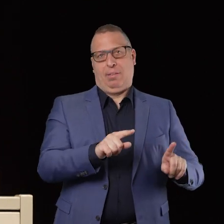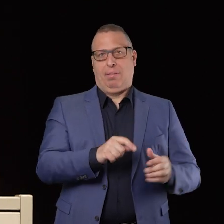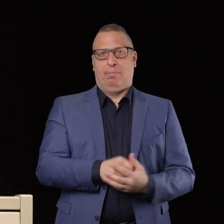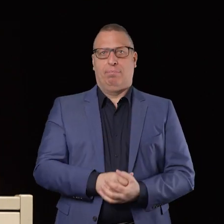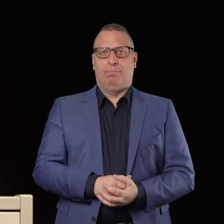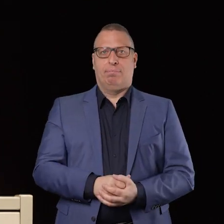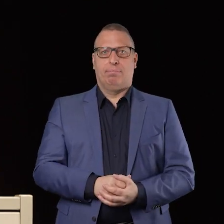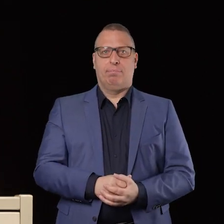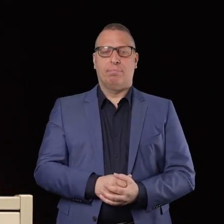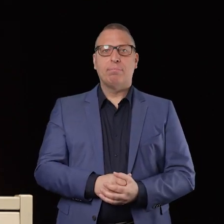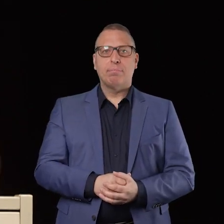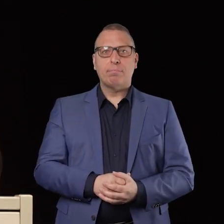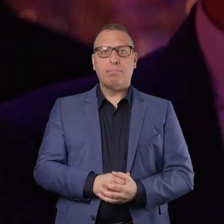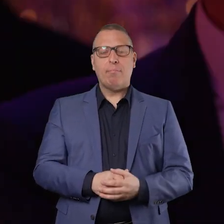wäre.